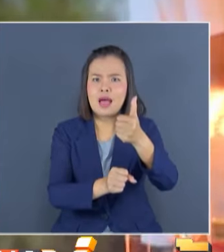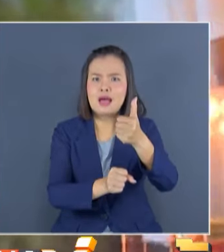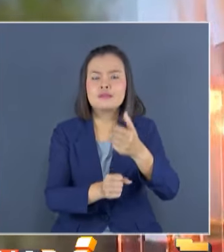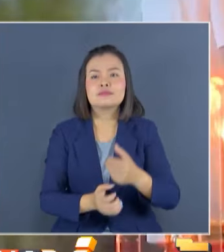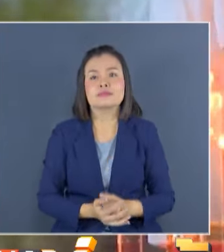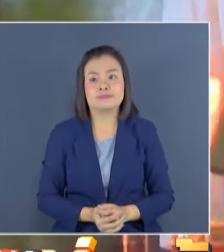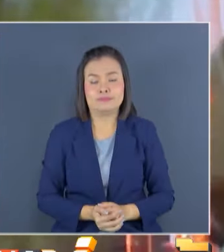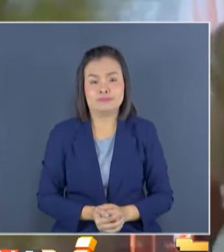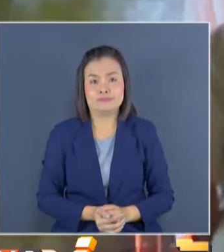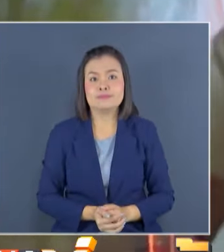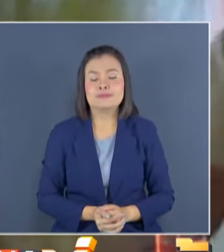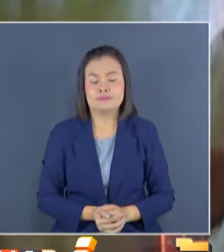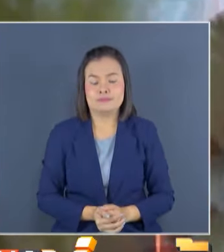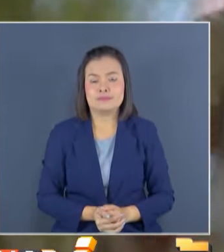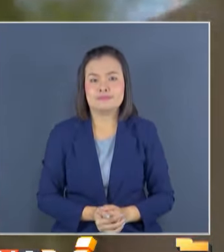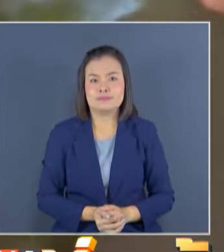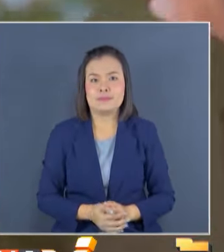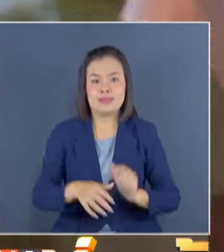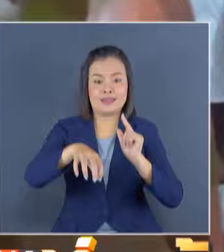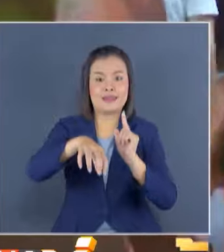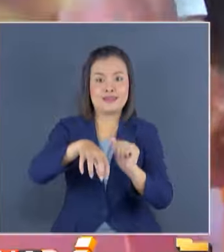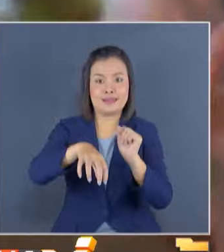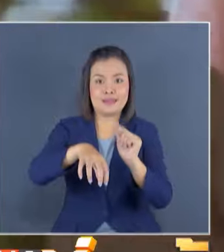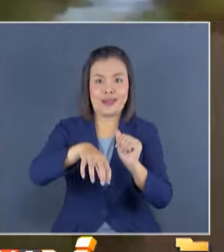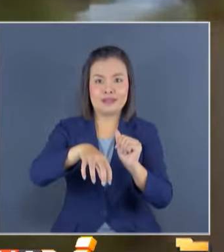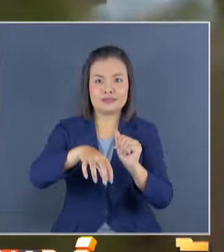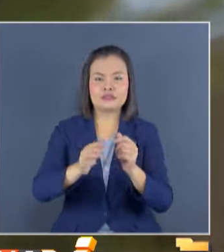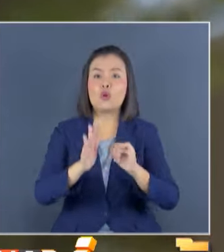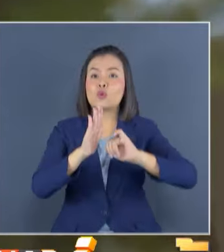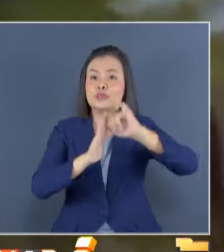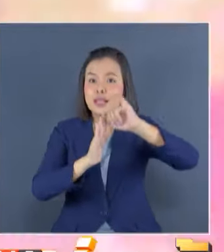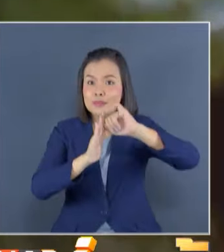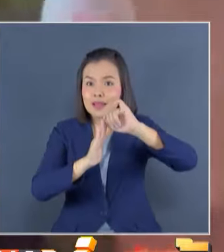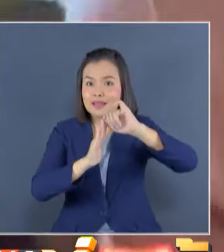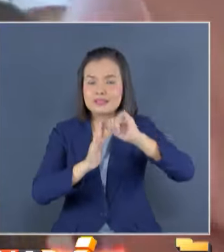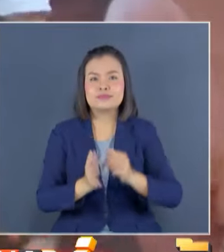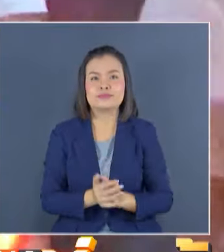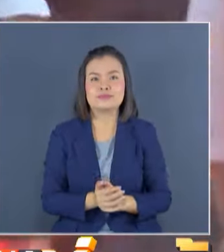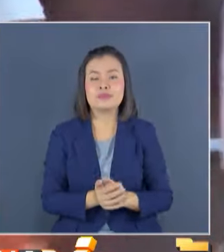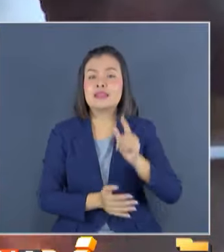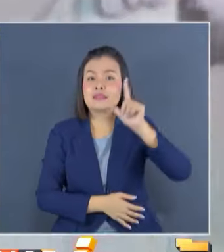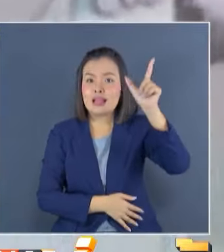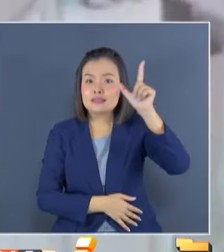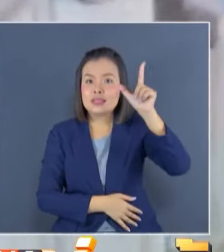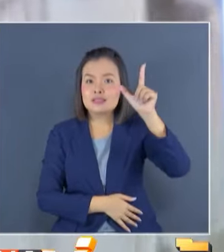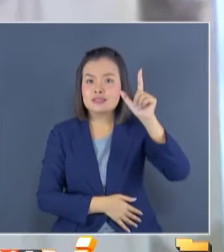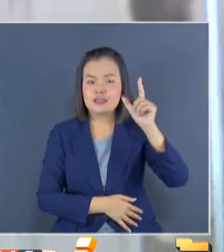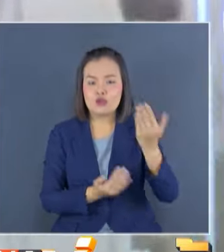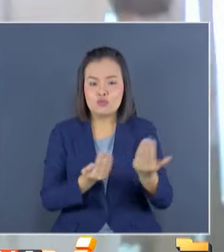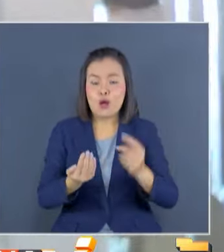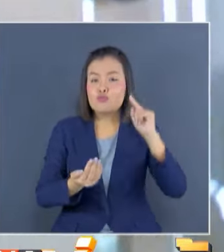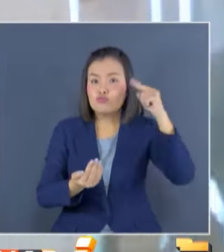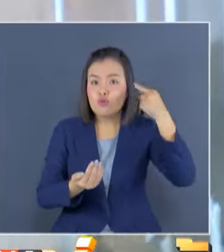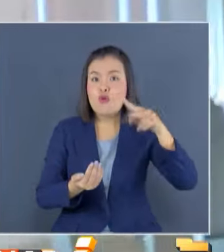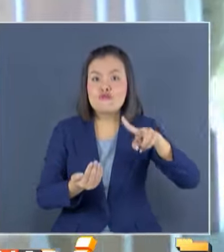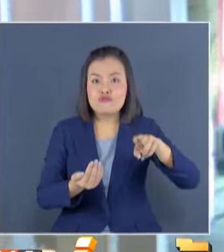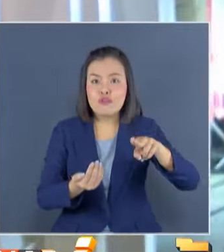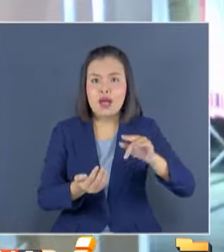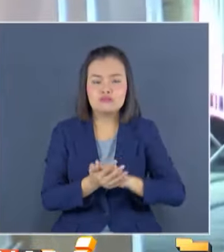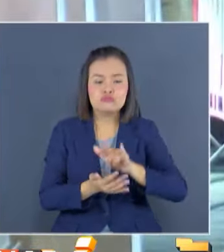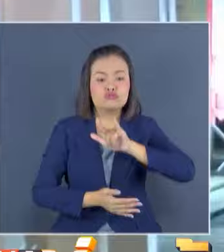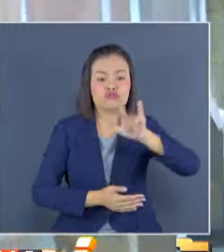ๆนะฮะขณะที่หลังจากศาลหลักเมืองเราไปที่จังหวัดเชียงใหม่ครับเพราะว่าหลังจากที่คุณทักษิณแล้วก็ลูกสาวรวมทั้งลูกเขยขึ้นเครื่